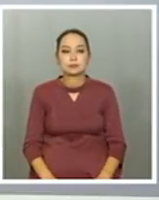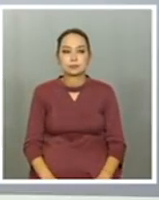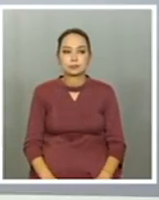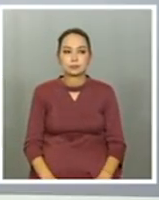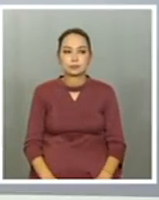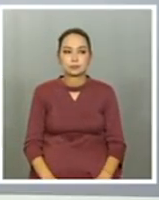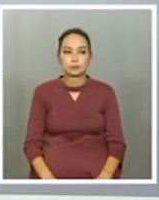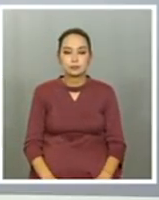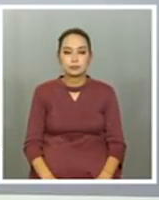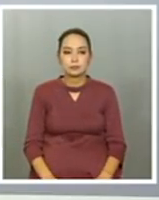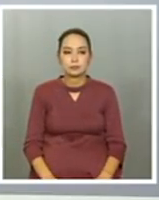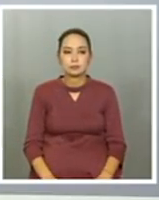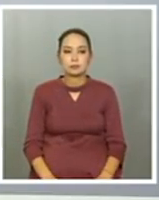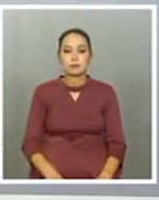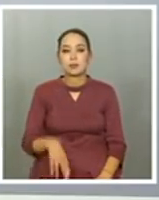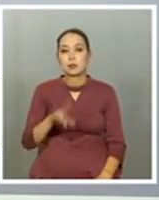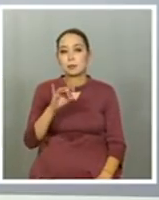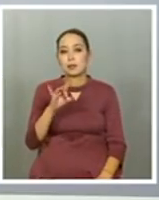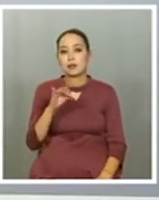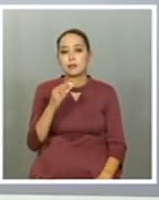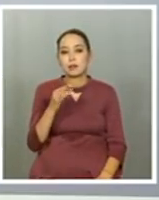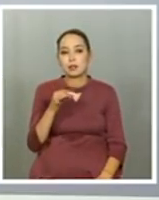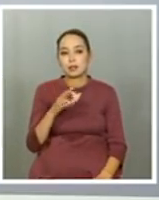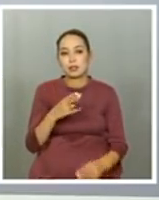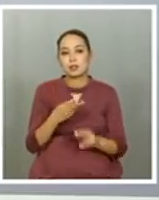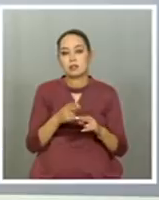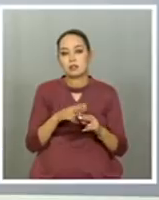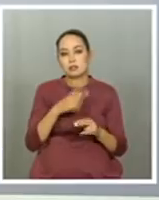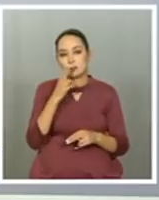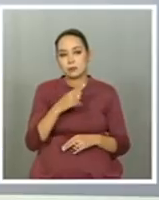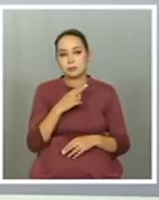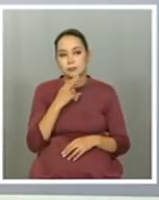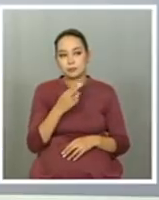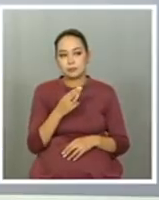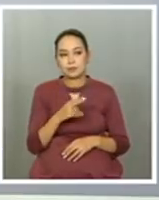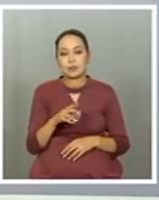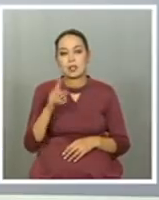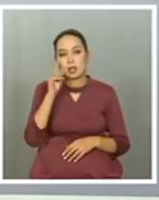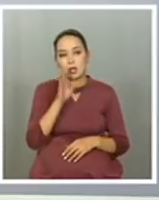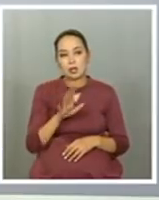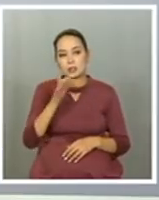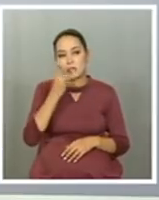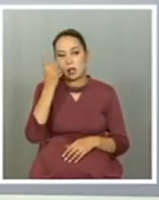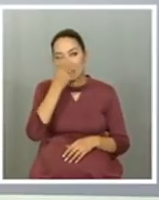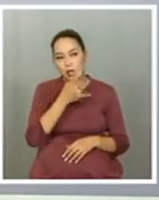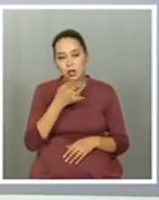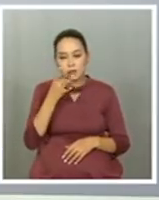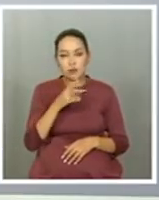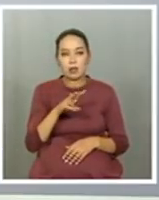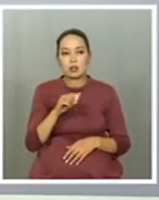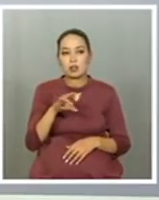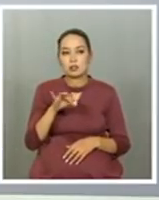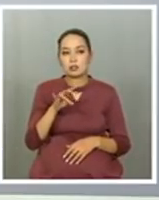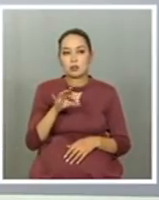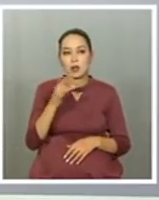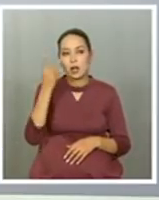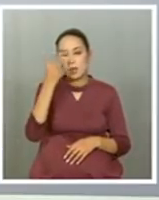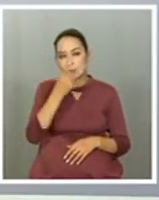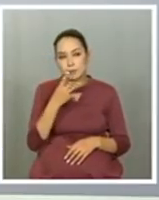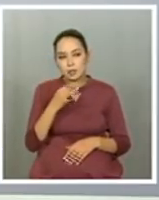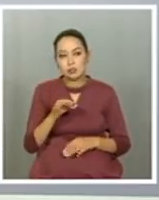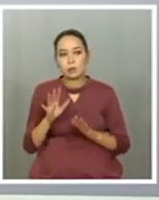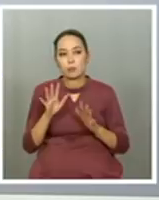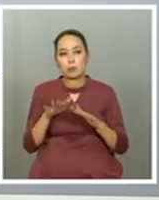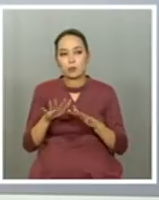Келесі кезекте біз периферияны қарастырамыз. Периферияға біз Азия, Африка, Латын Америкасы мен мұхиттық аралдарда артта